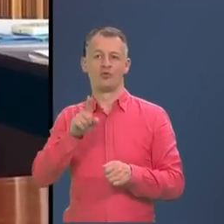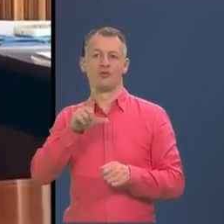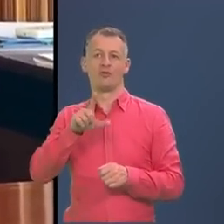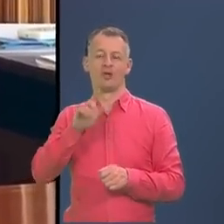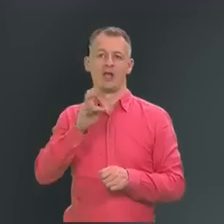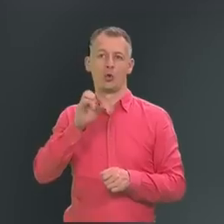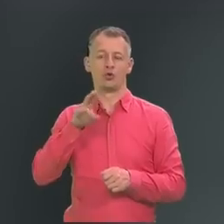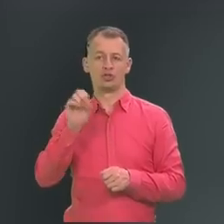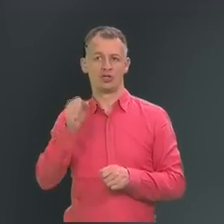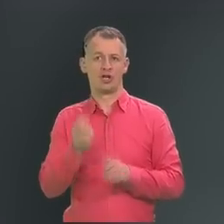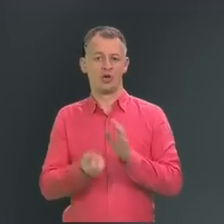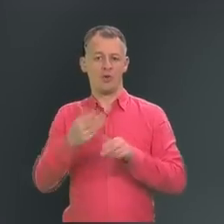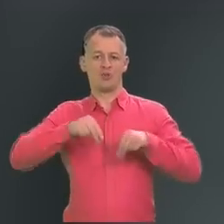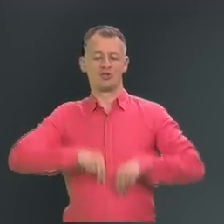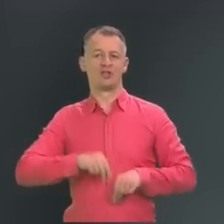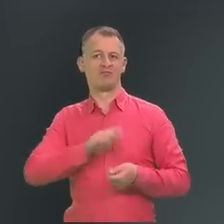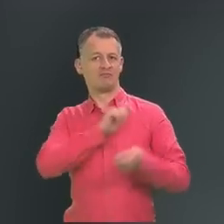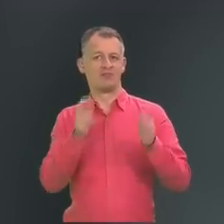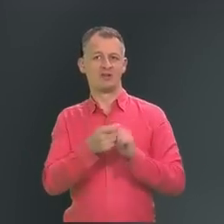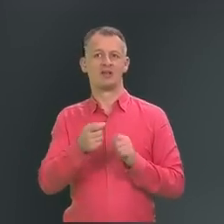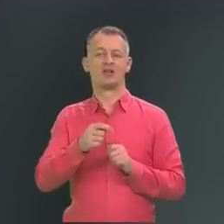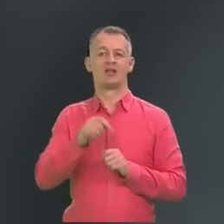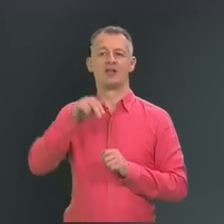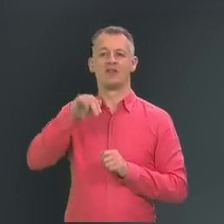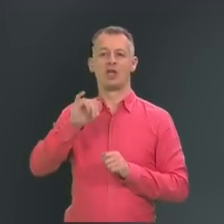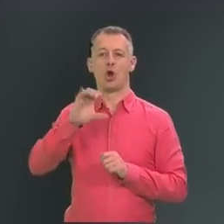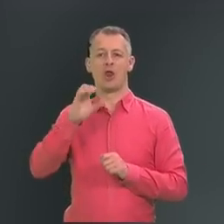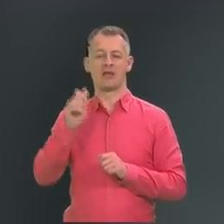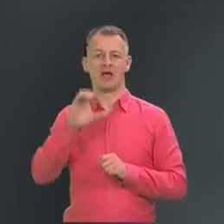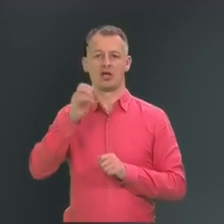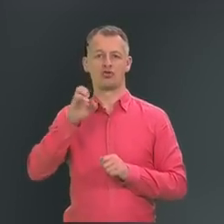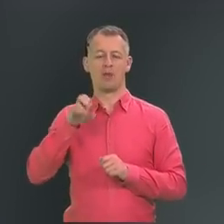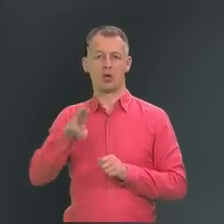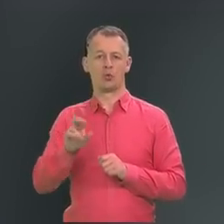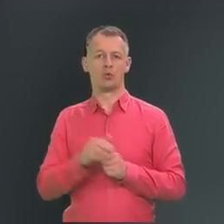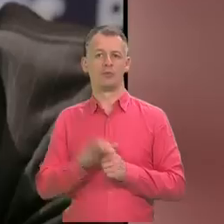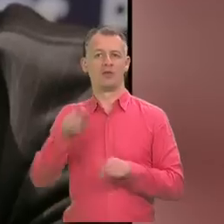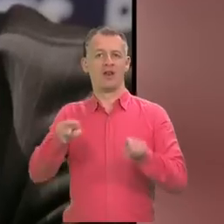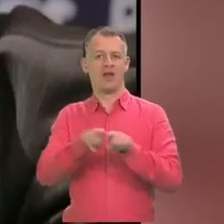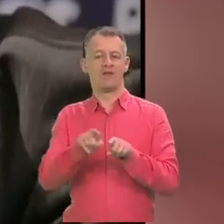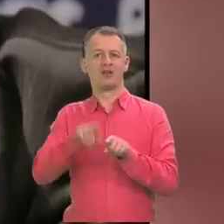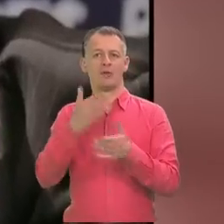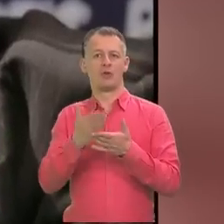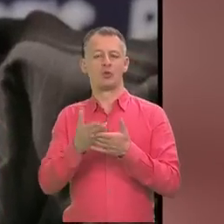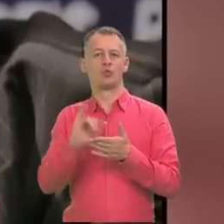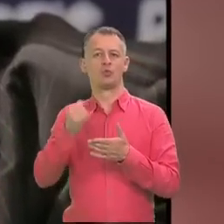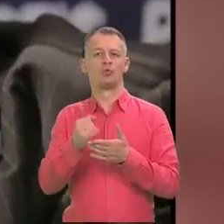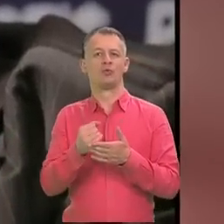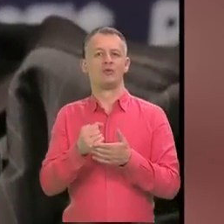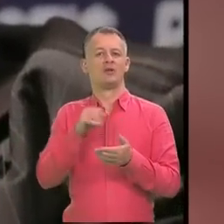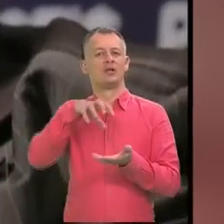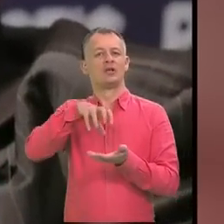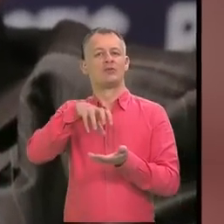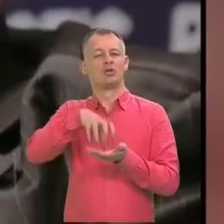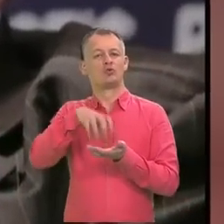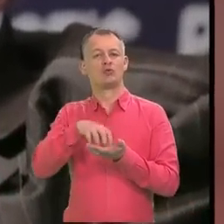nou președinte. În locul său a fost numită Nicoleta Cârciumaru. Un episod similar a avut loc și la Agenția pentru Resurse Minerale. Directorul Sorin Gal